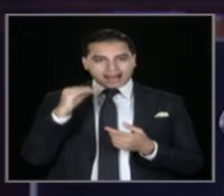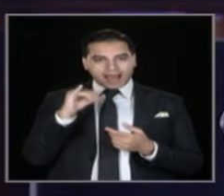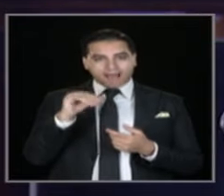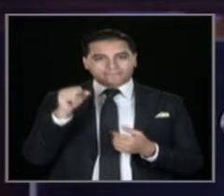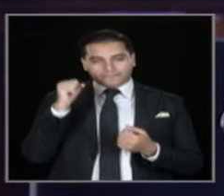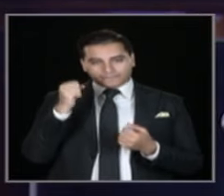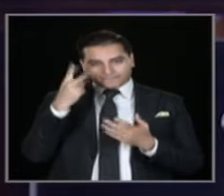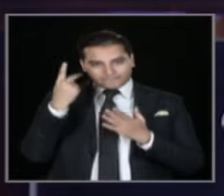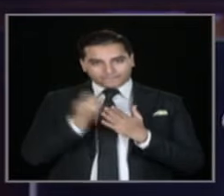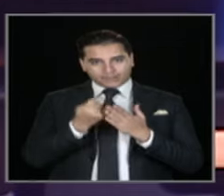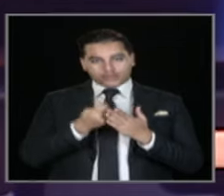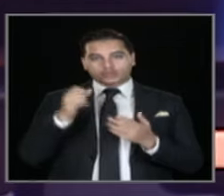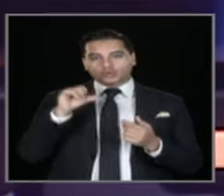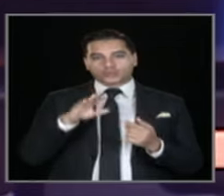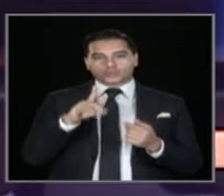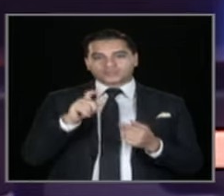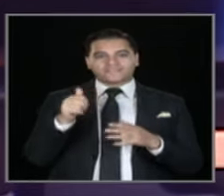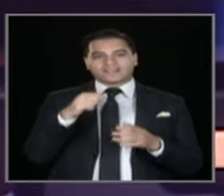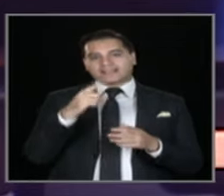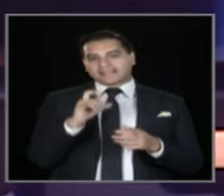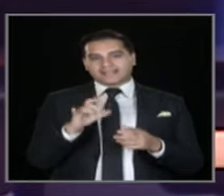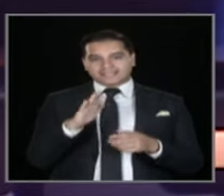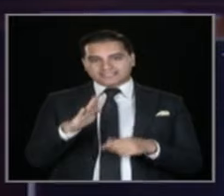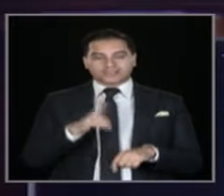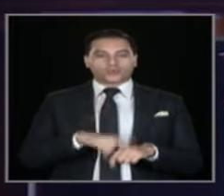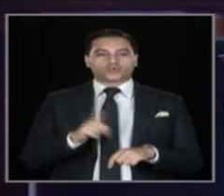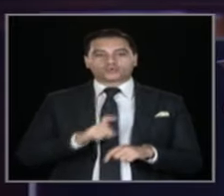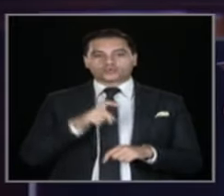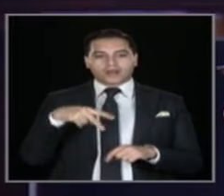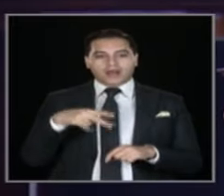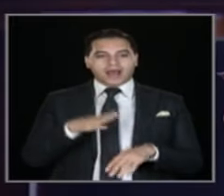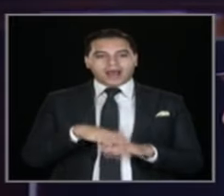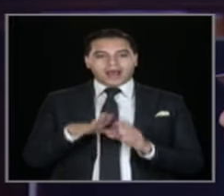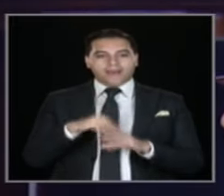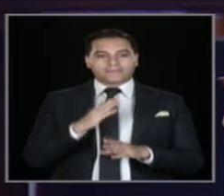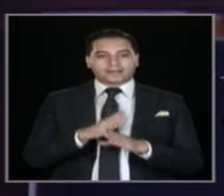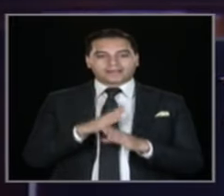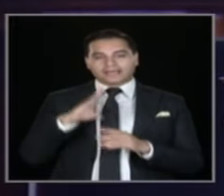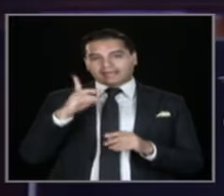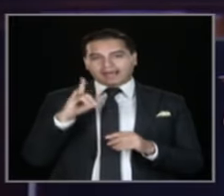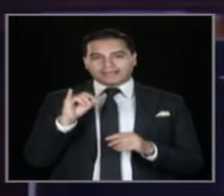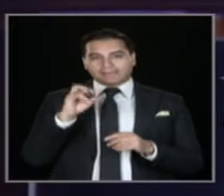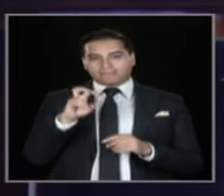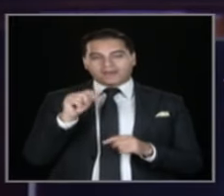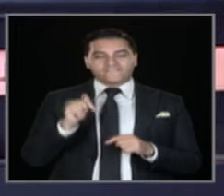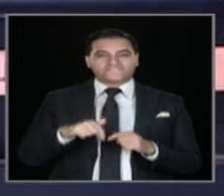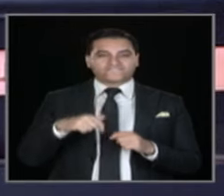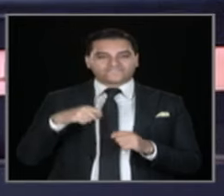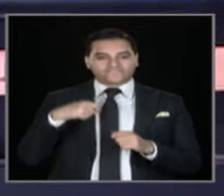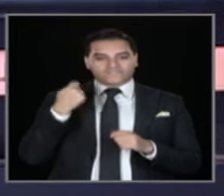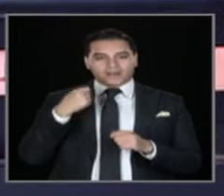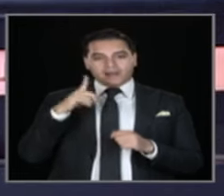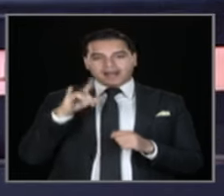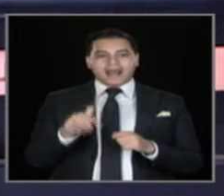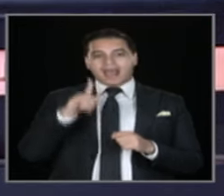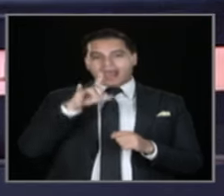ليوسف إدريس. والسؤال الثامن، اللي عملت دور كريمة في ليالي أوجيني